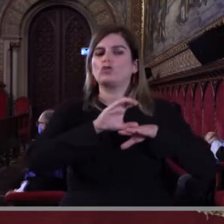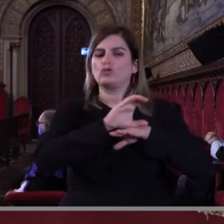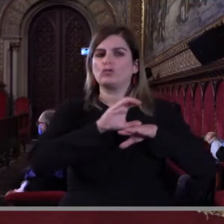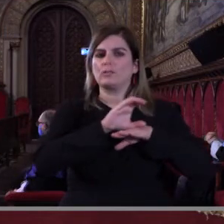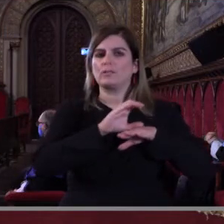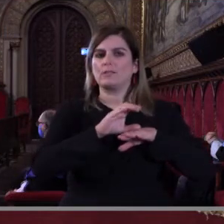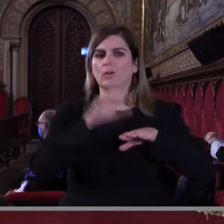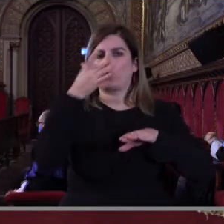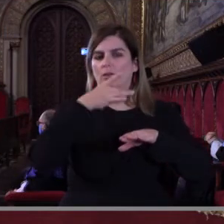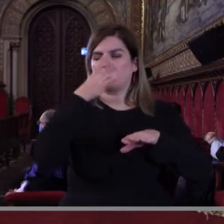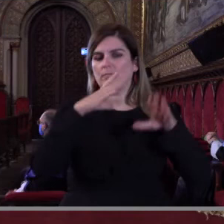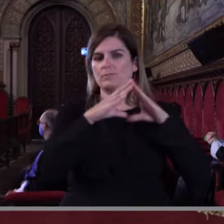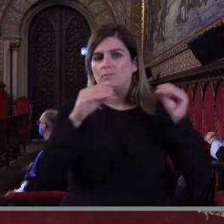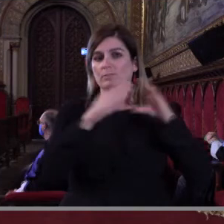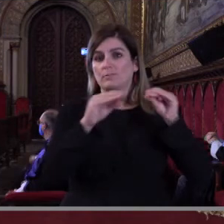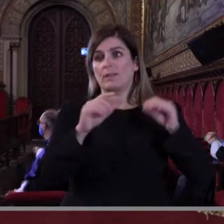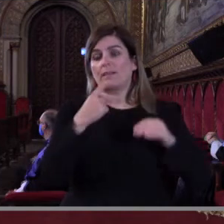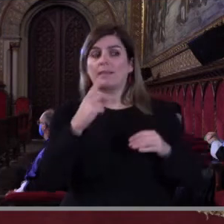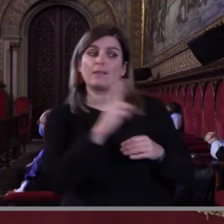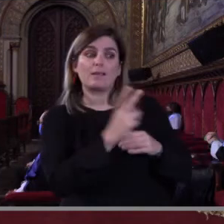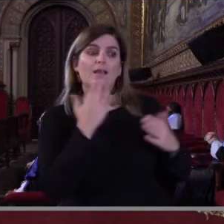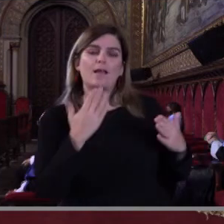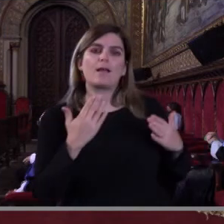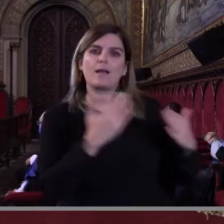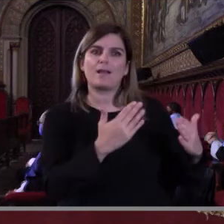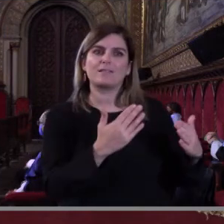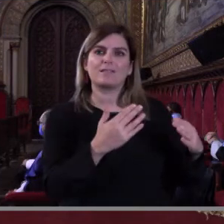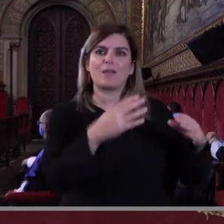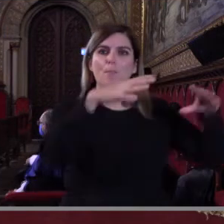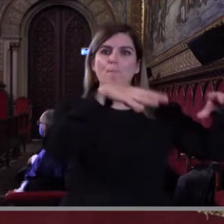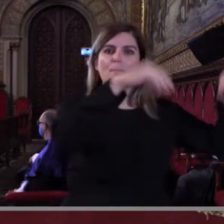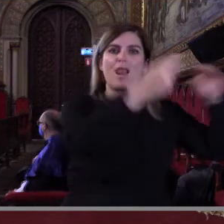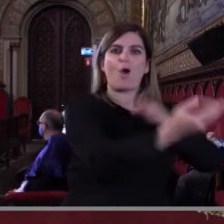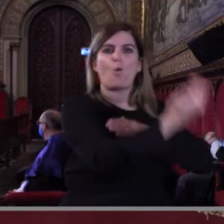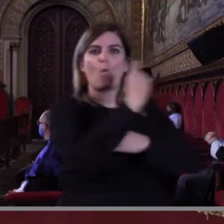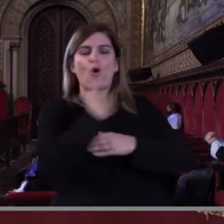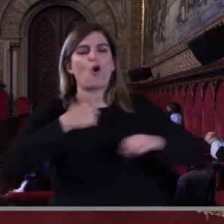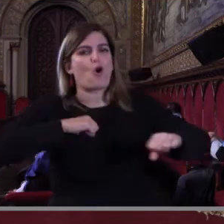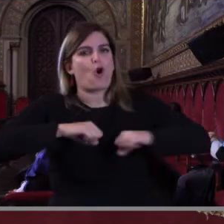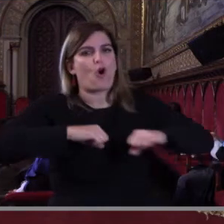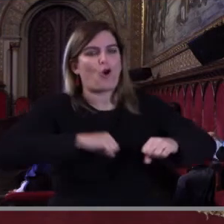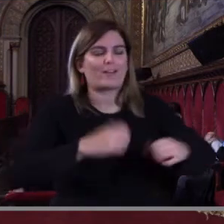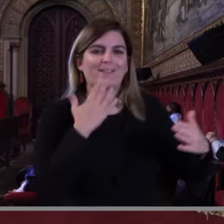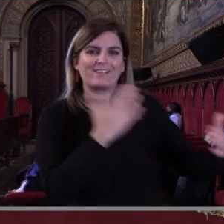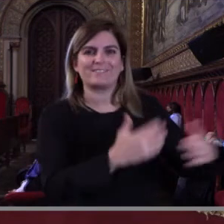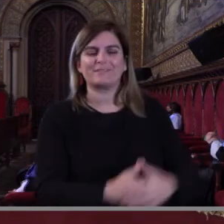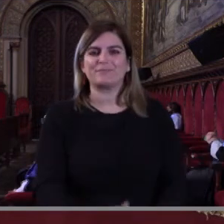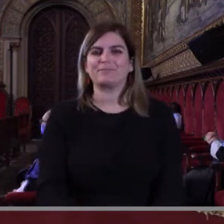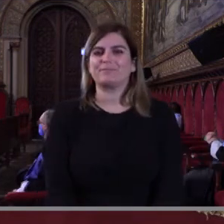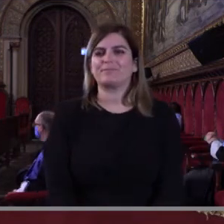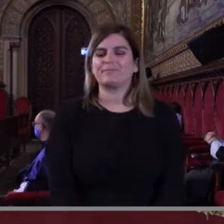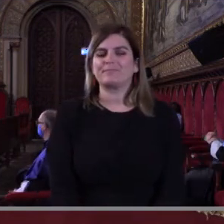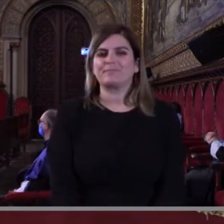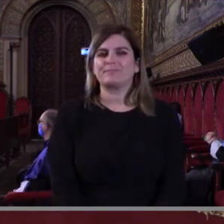voldria agrair perquè, com es poden imaginar, ha vingut de Palau fins aquí corrent. Moltes gràcies per haver vingut.